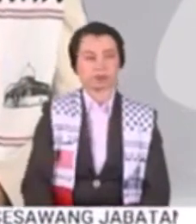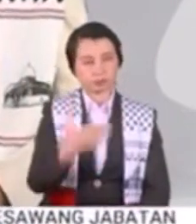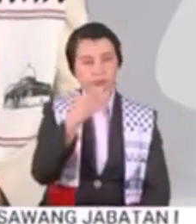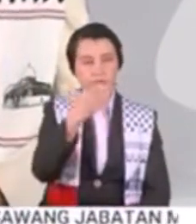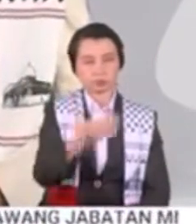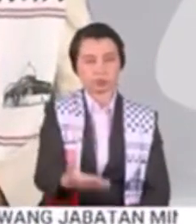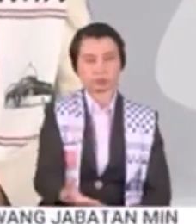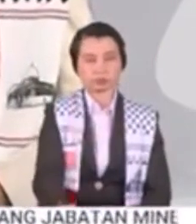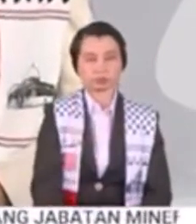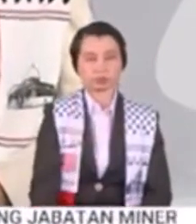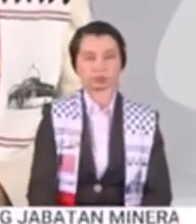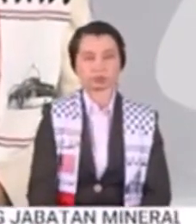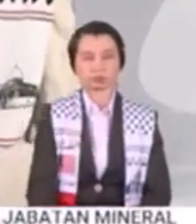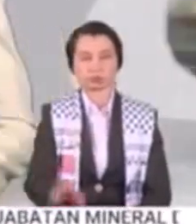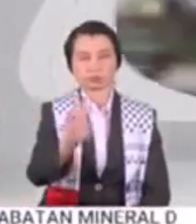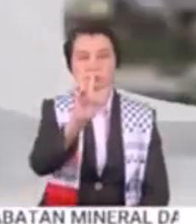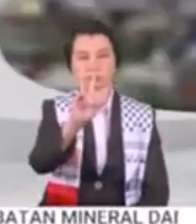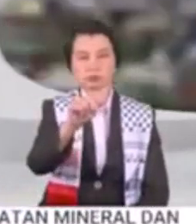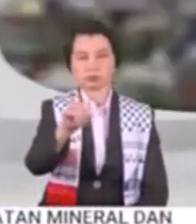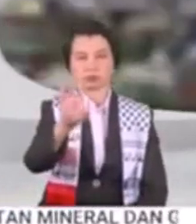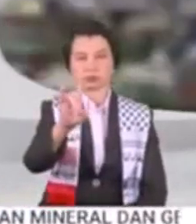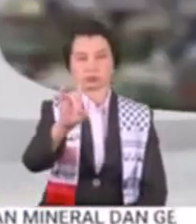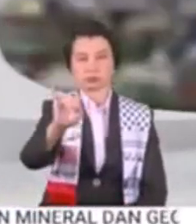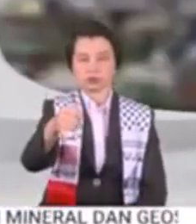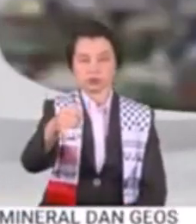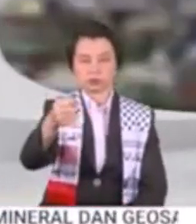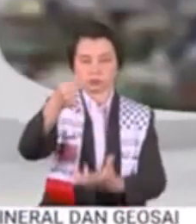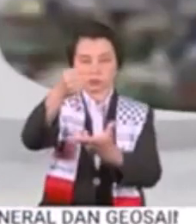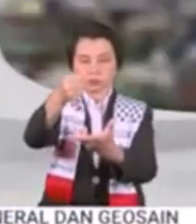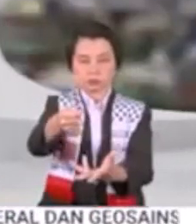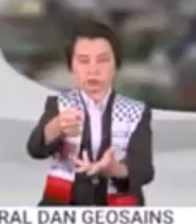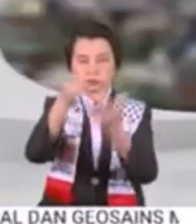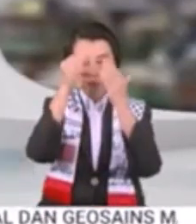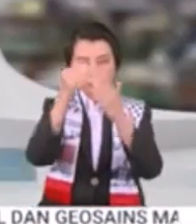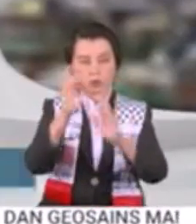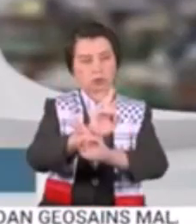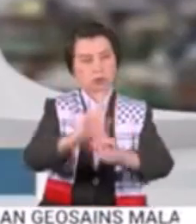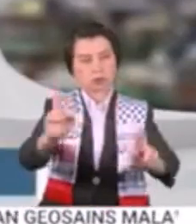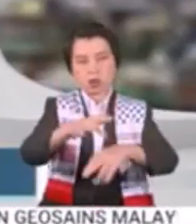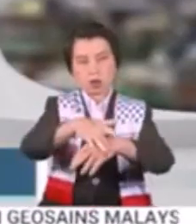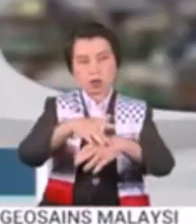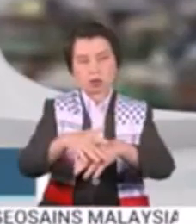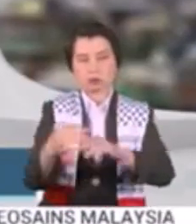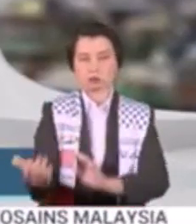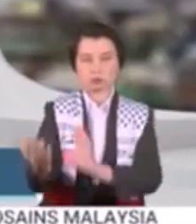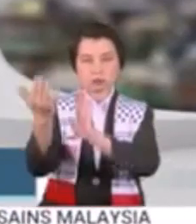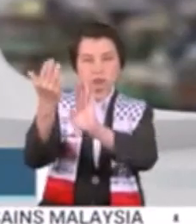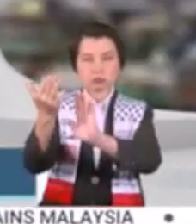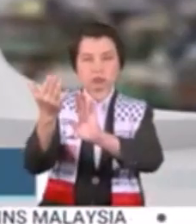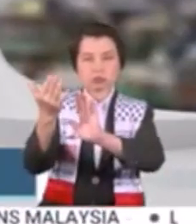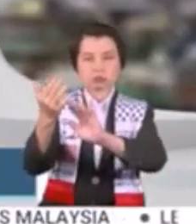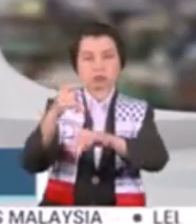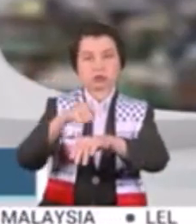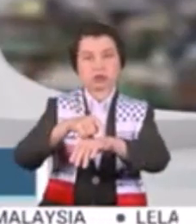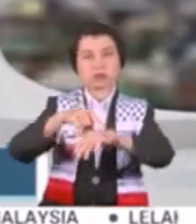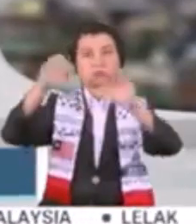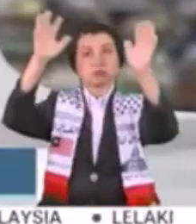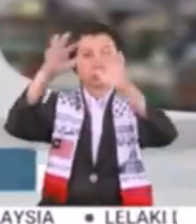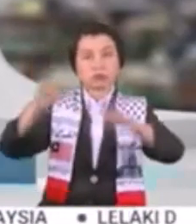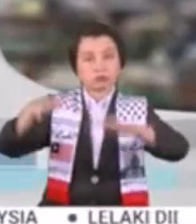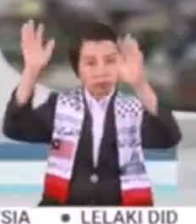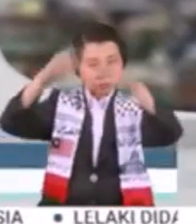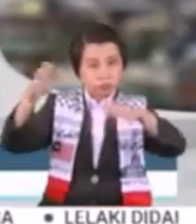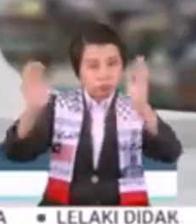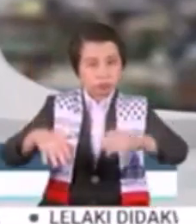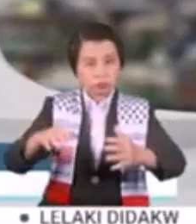Terima kasih Sahih. 7.8 juta ringgit diperuntukkan Pahang sebagai persiapan awal bagi menghadapi monsun timur laut. Penghantaran